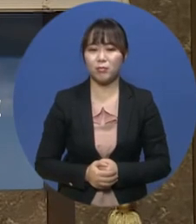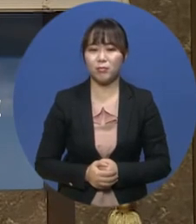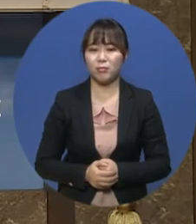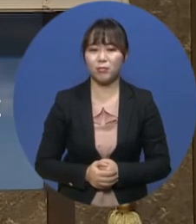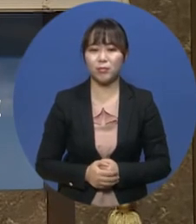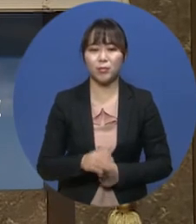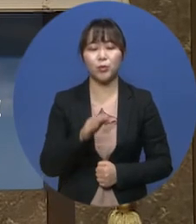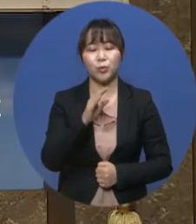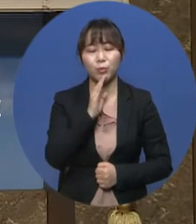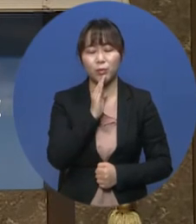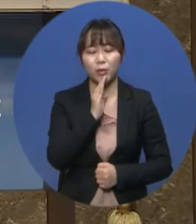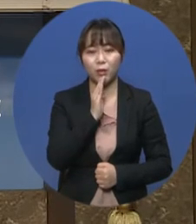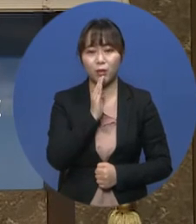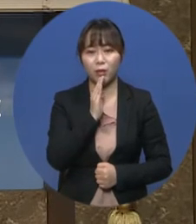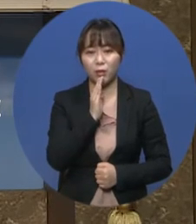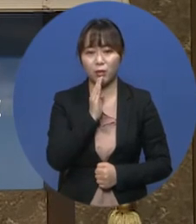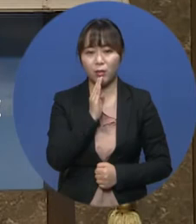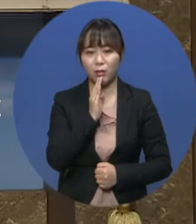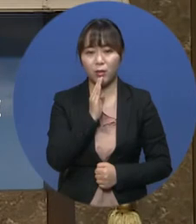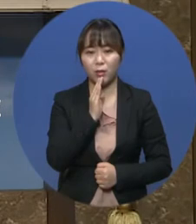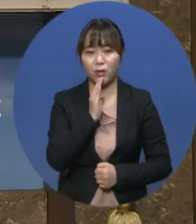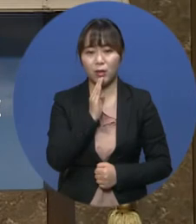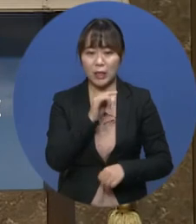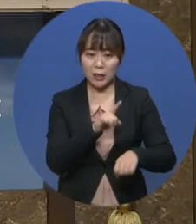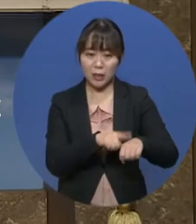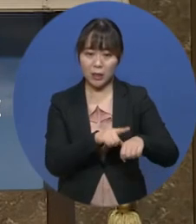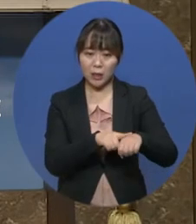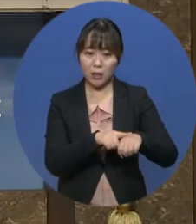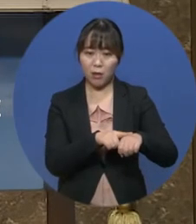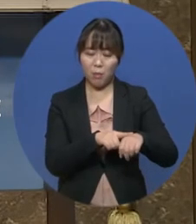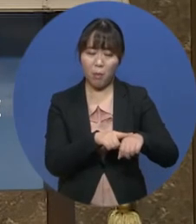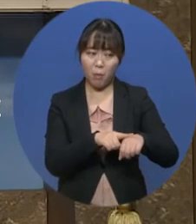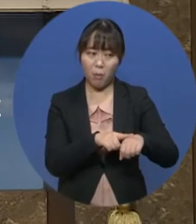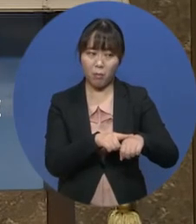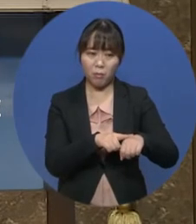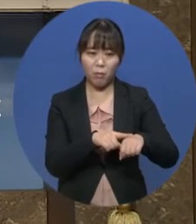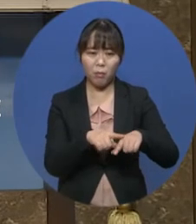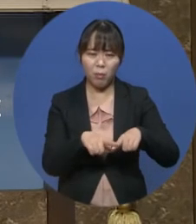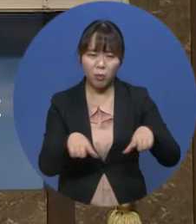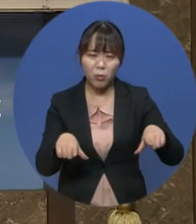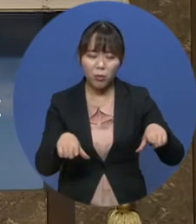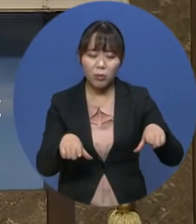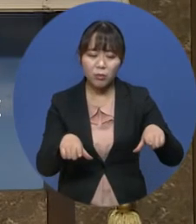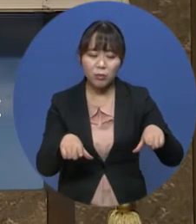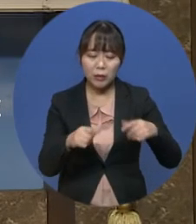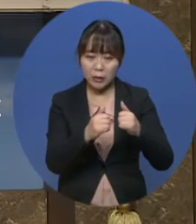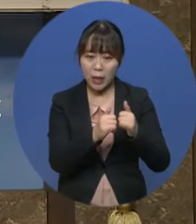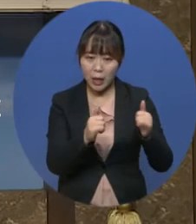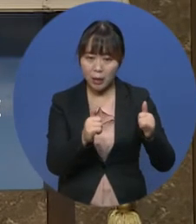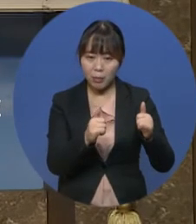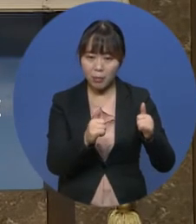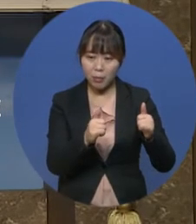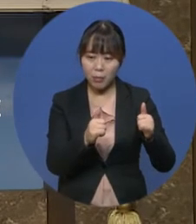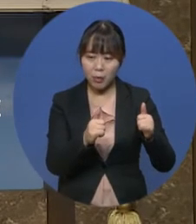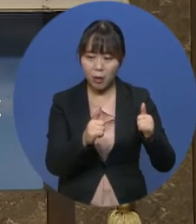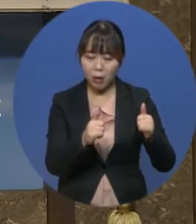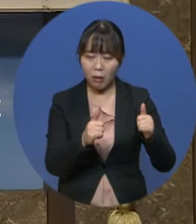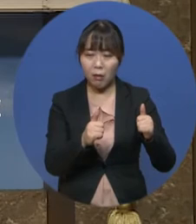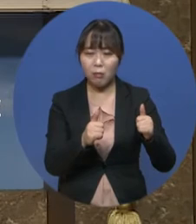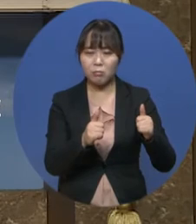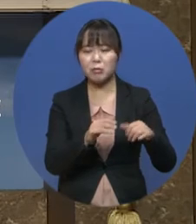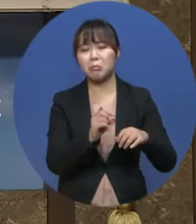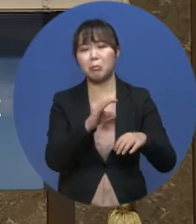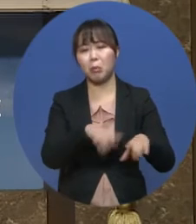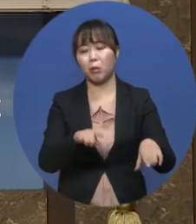아주 그 시간이 보통 은비 장애인들 보다 2배 이상 시간이 걸리고